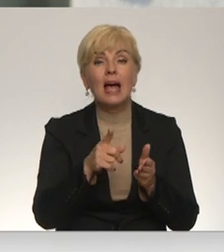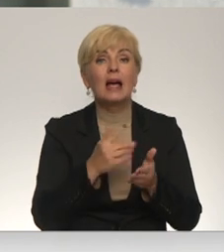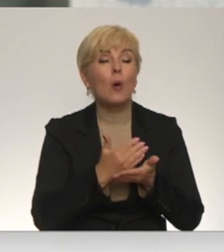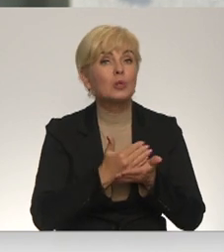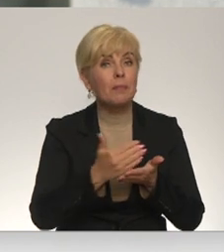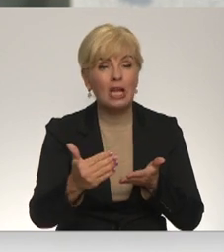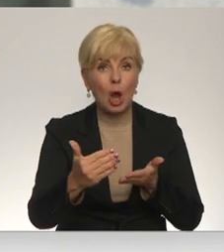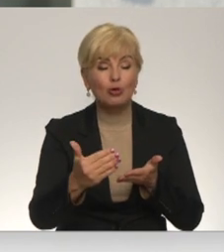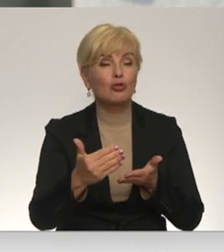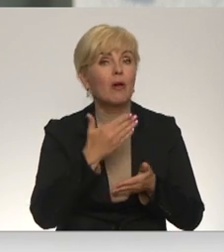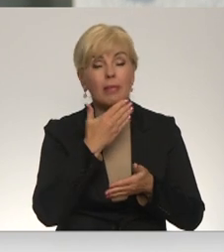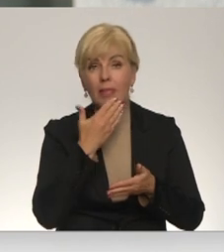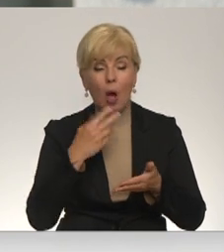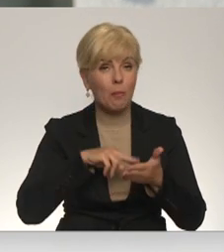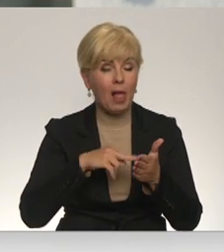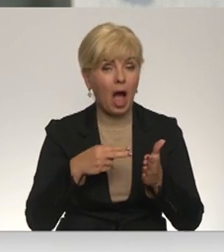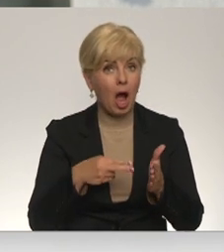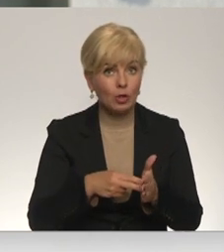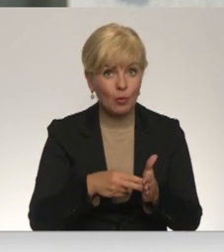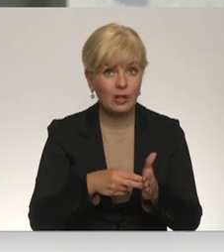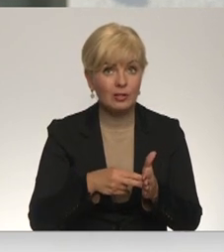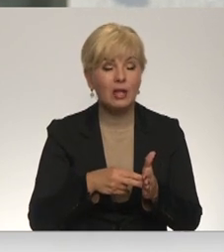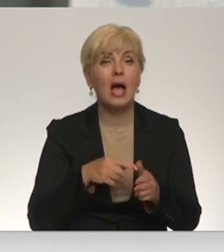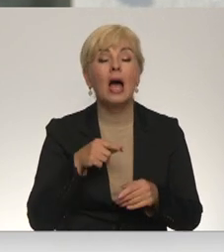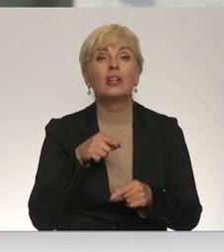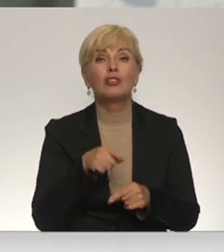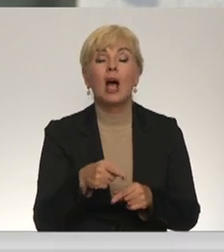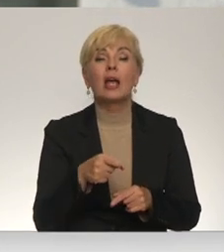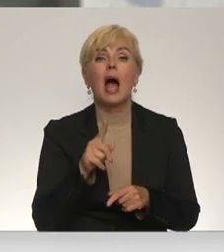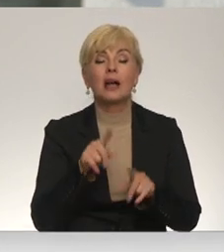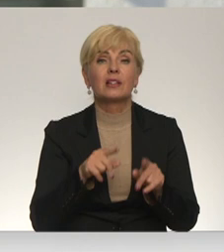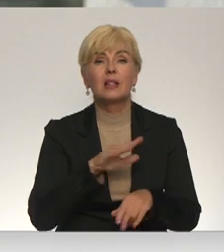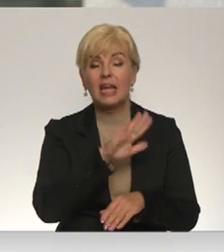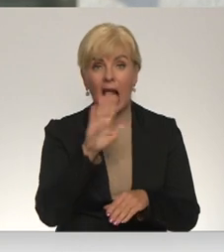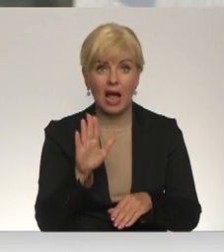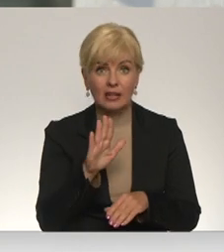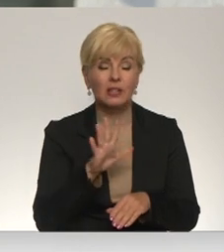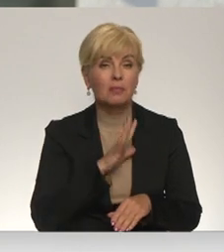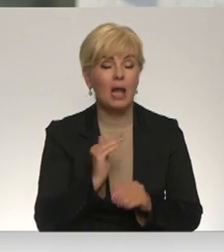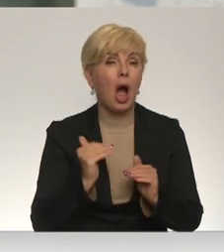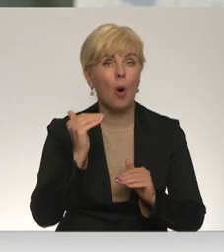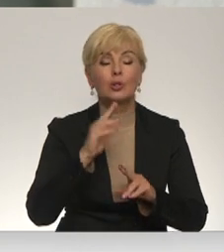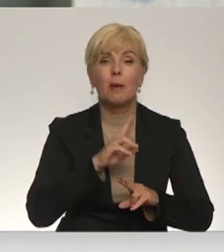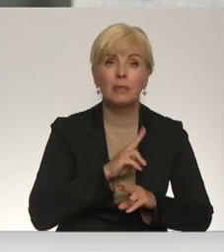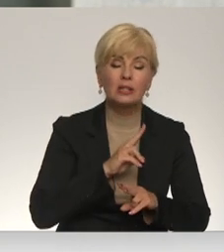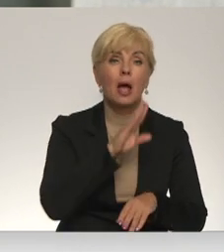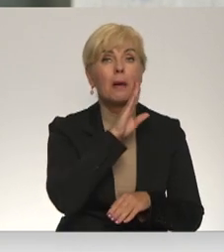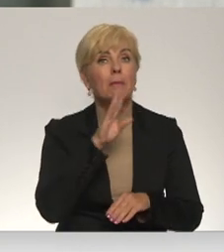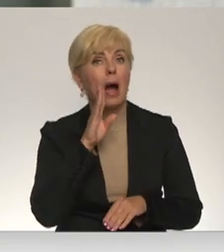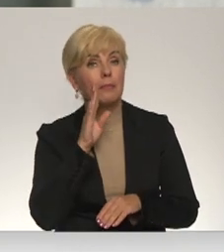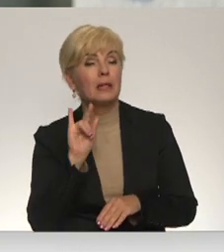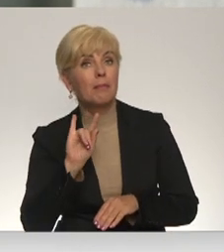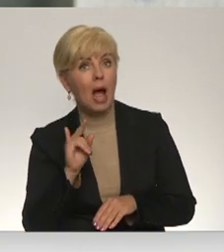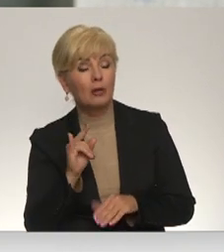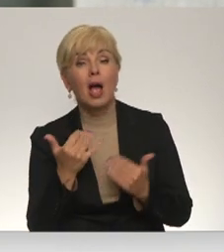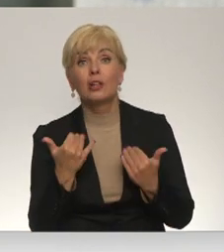kā plānots, kas, protams, ir labi, jo senās dienās, diemžēl, arī bija ļoti augsta mirstība gan māmiņām, gan bērniem, un šobrīd mums